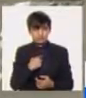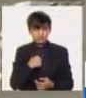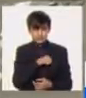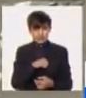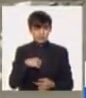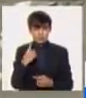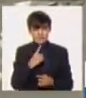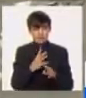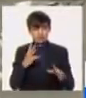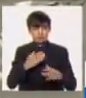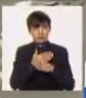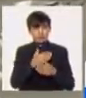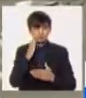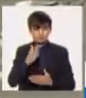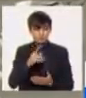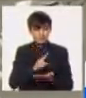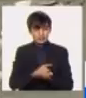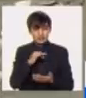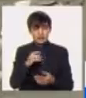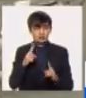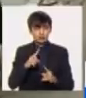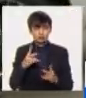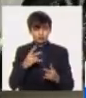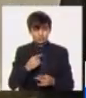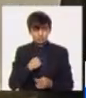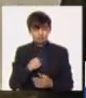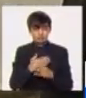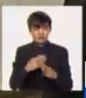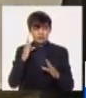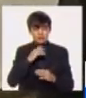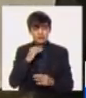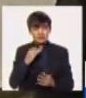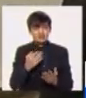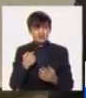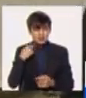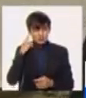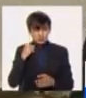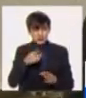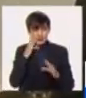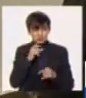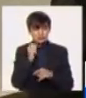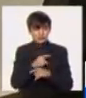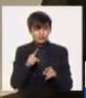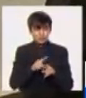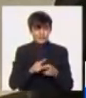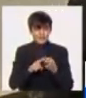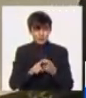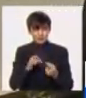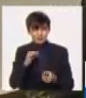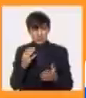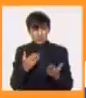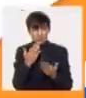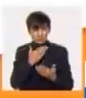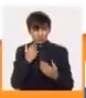я первая помогу им, если что-то от меня надо. Я думаю, что они справятся с этой задачей, со своей